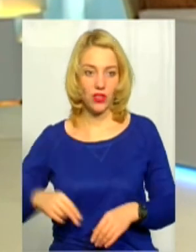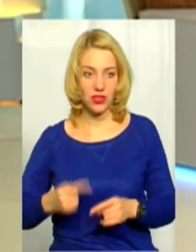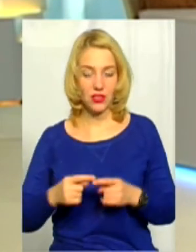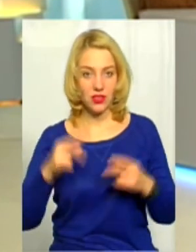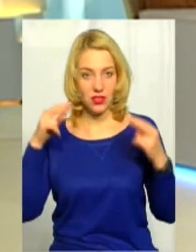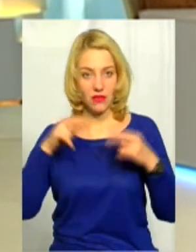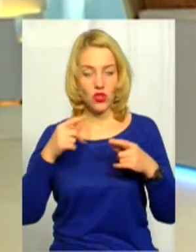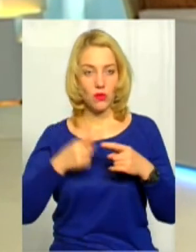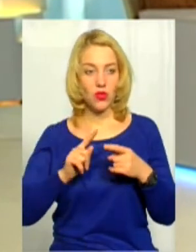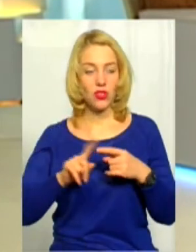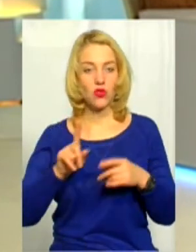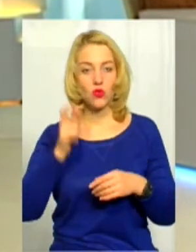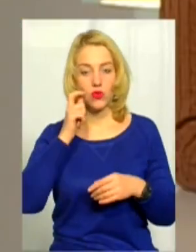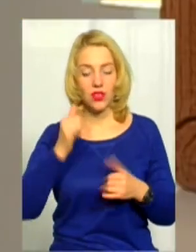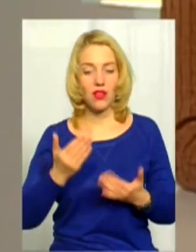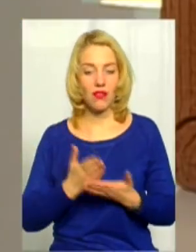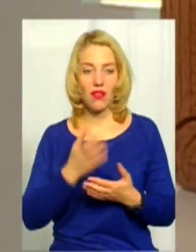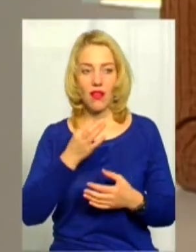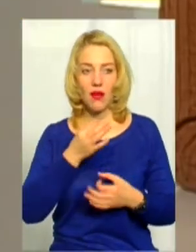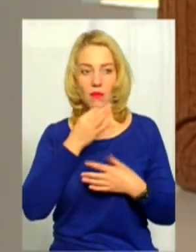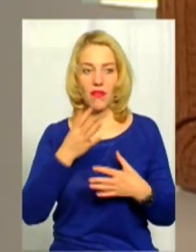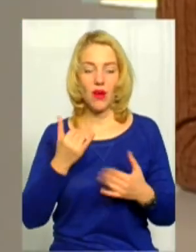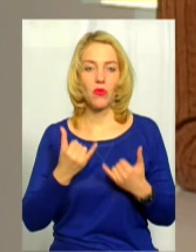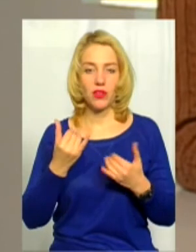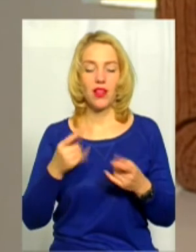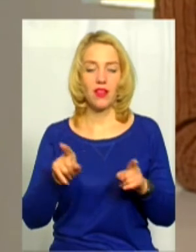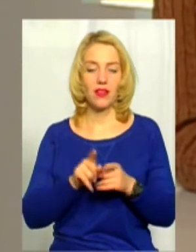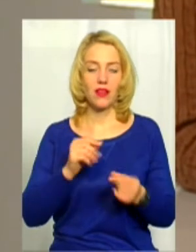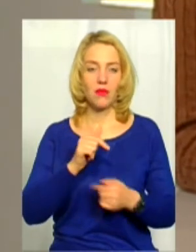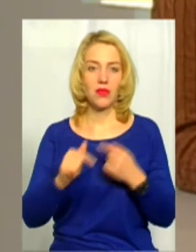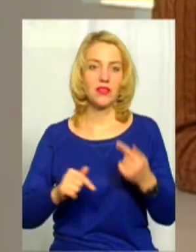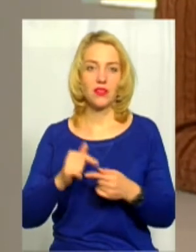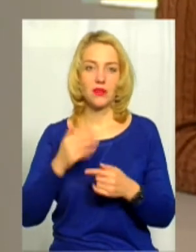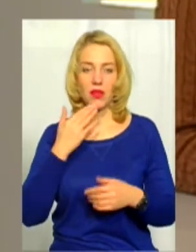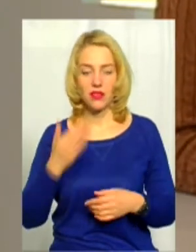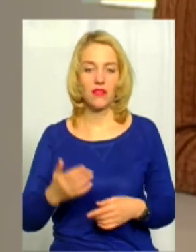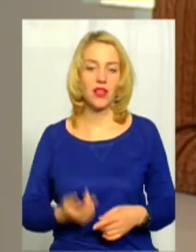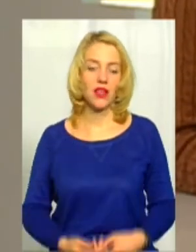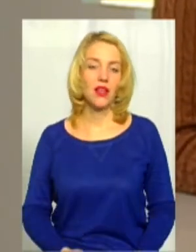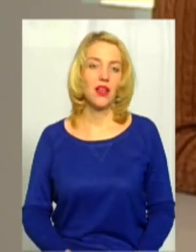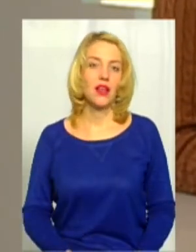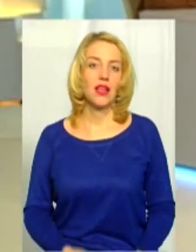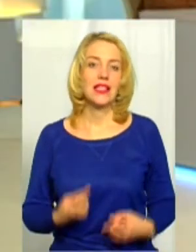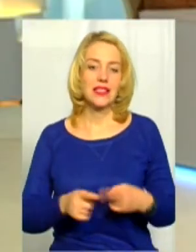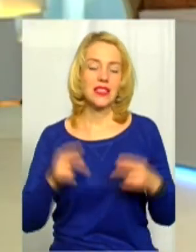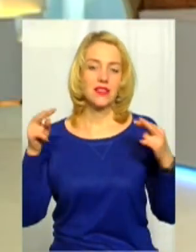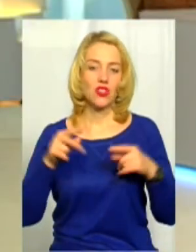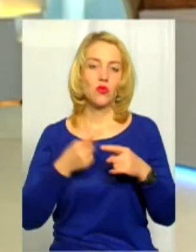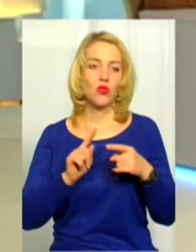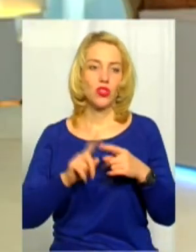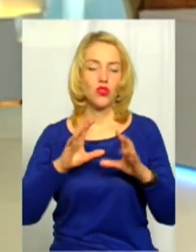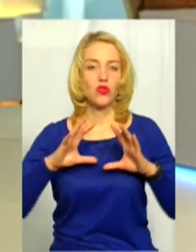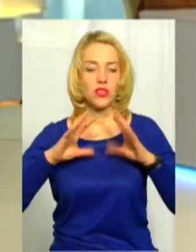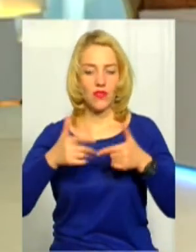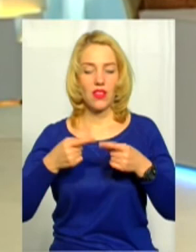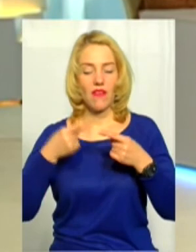Україна навіть зараз є привабливою для таких бізнесменів? Це свідчить про те, що світ, на відміну від,